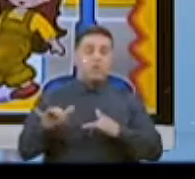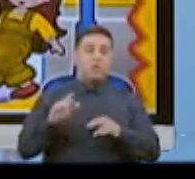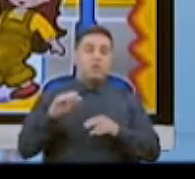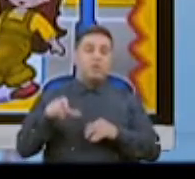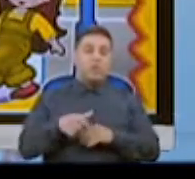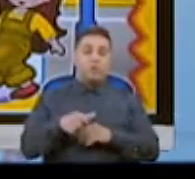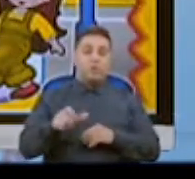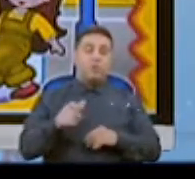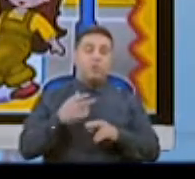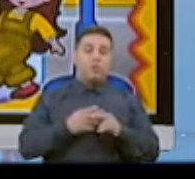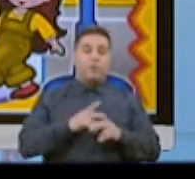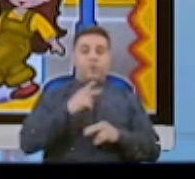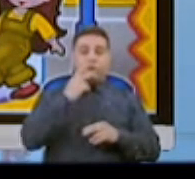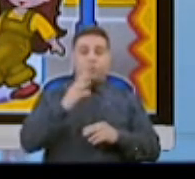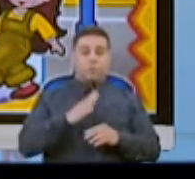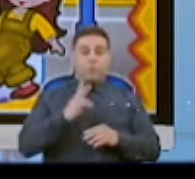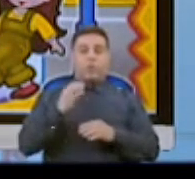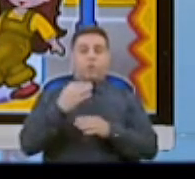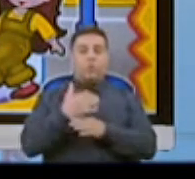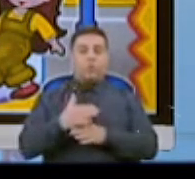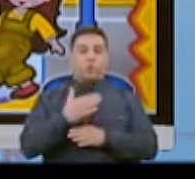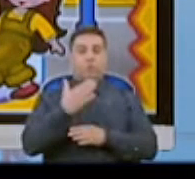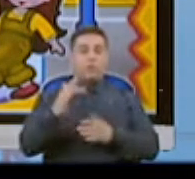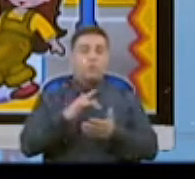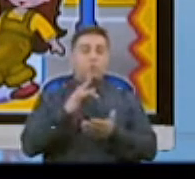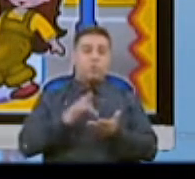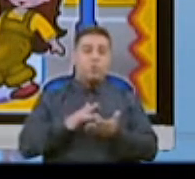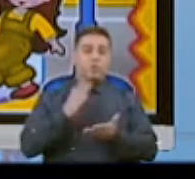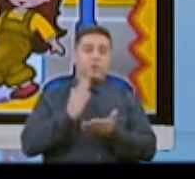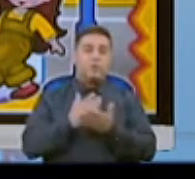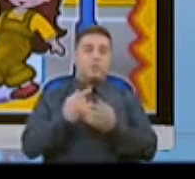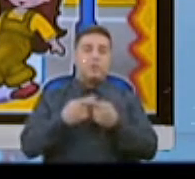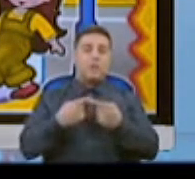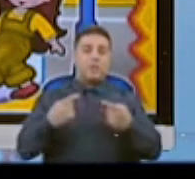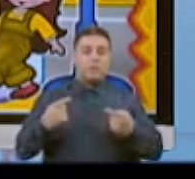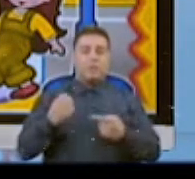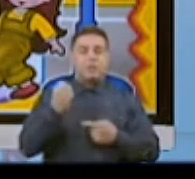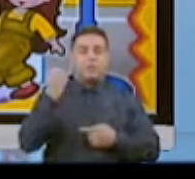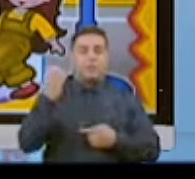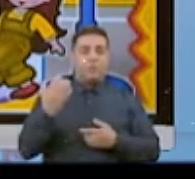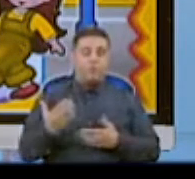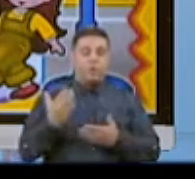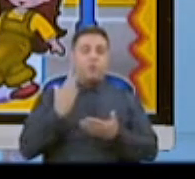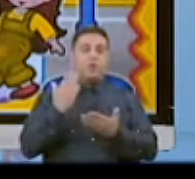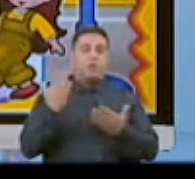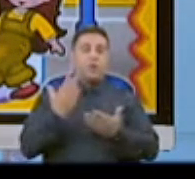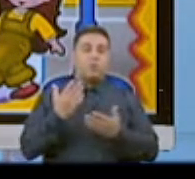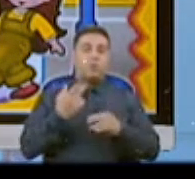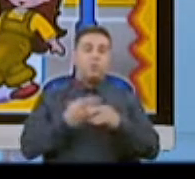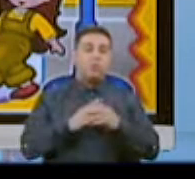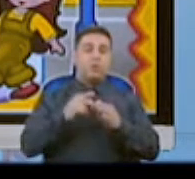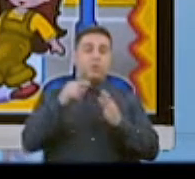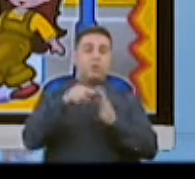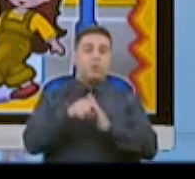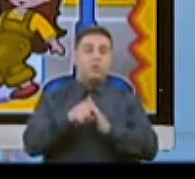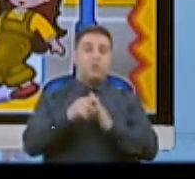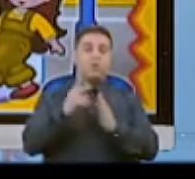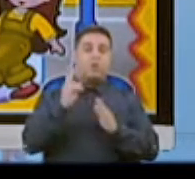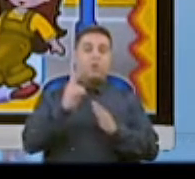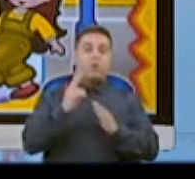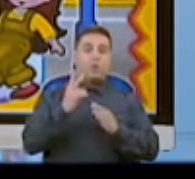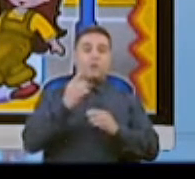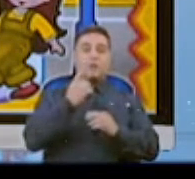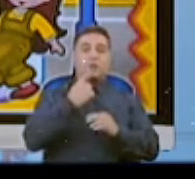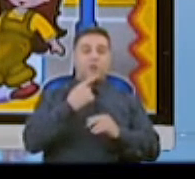наверное, обращали внимание, что на улицах вашего города есть разные светофоры. Светофор, у которого три сигнала, он предназначен